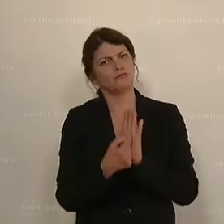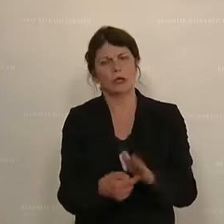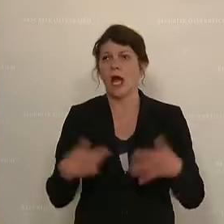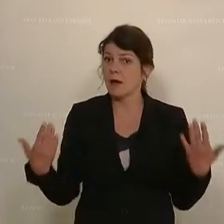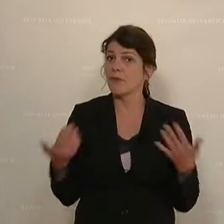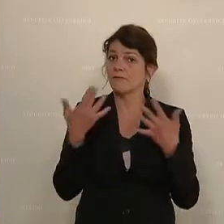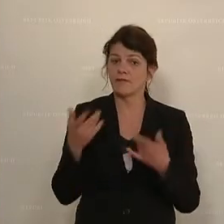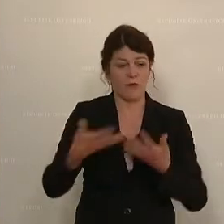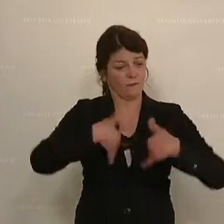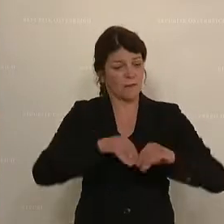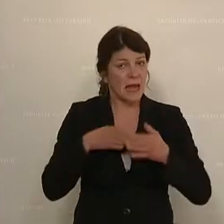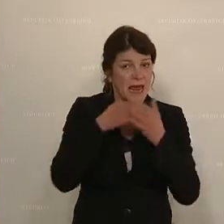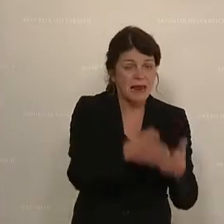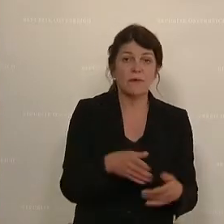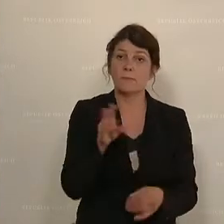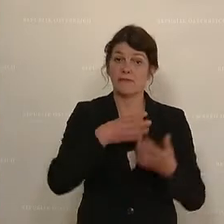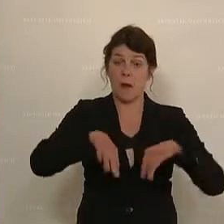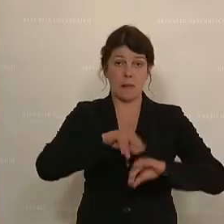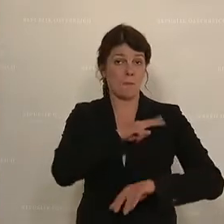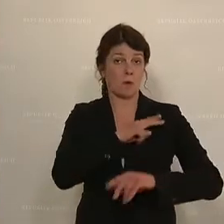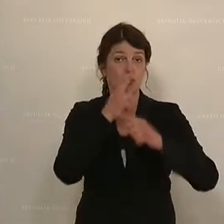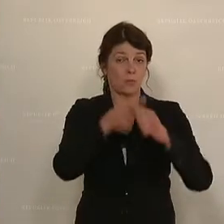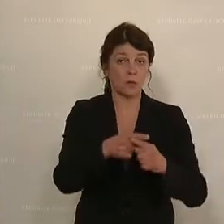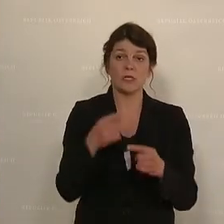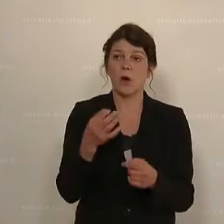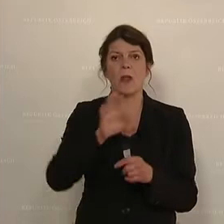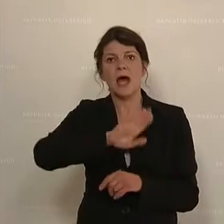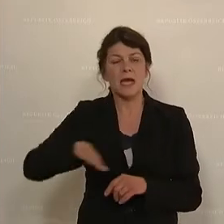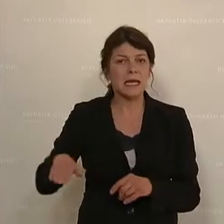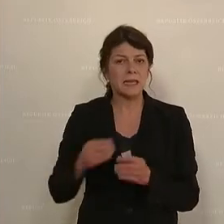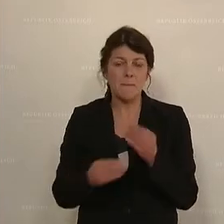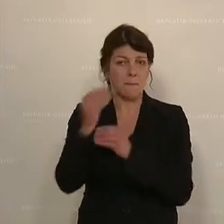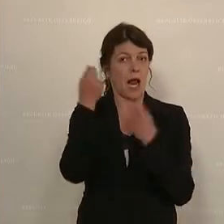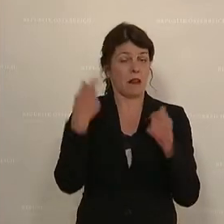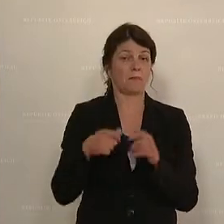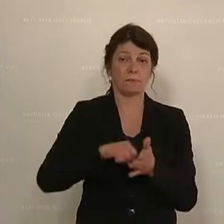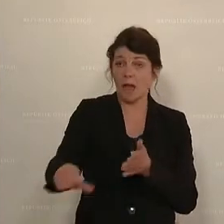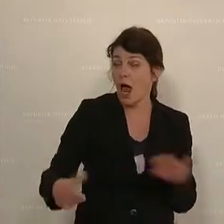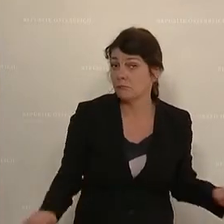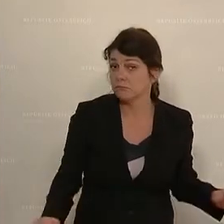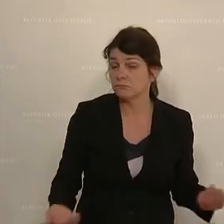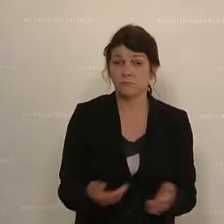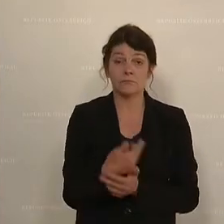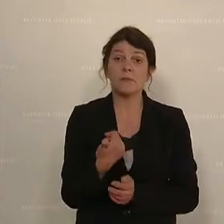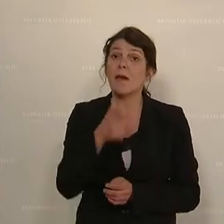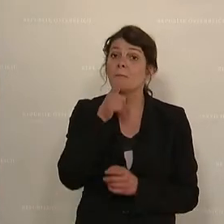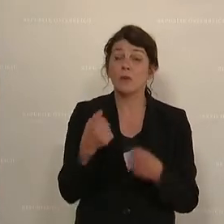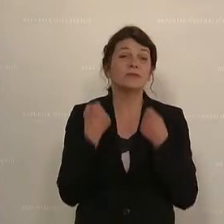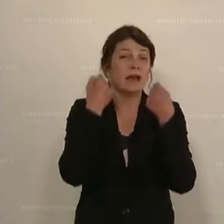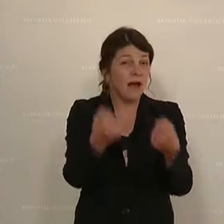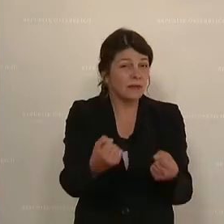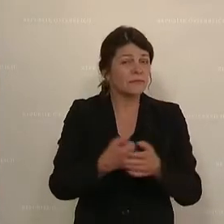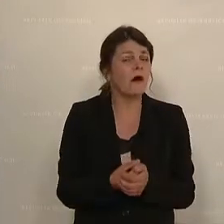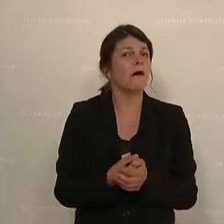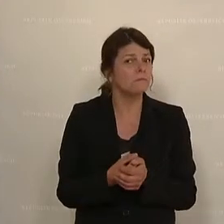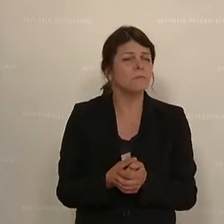Sie Familien entgegenkommen mit dem Familienbonus Plus oder dem Kindermehrgeldbetrag. Ein Berufskraftfahrer,